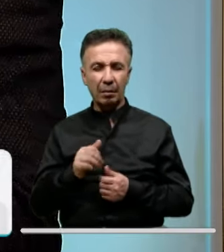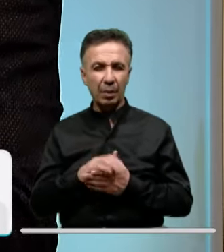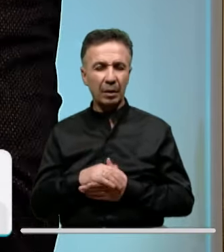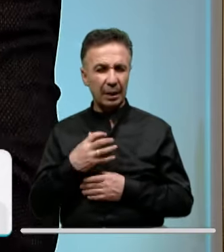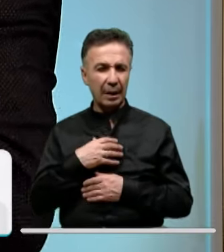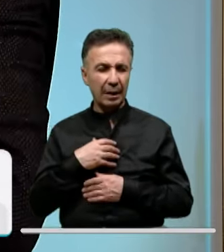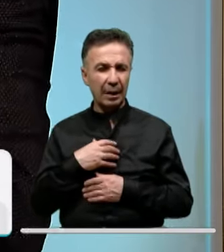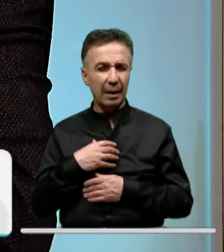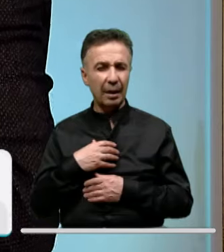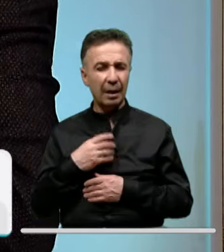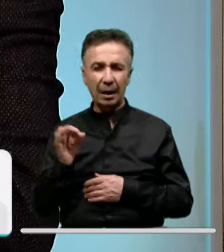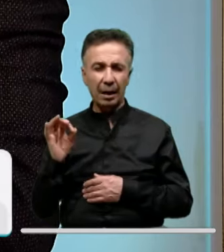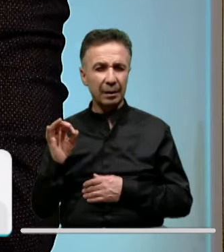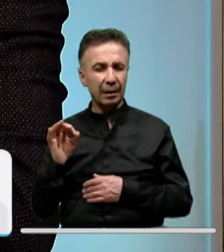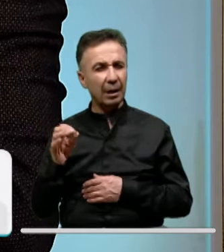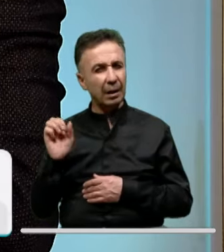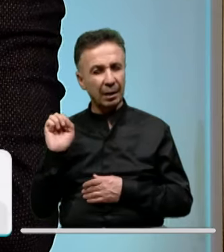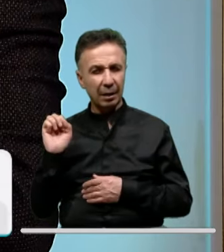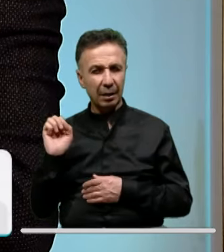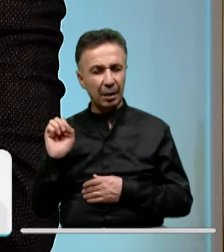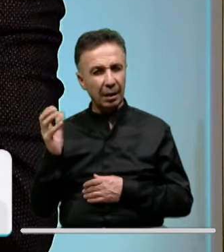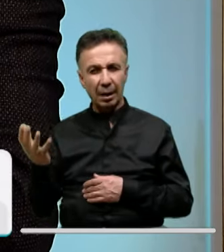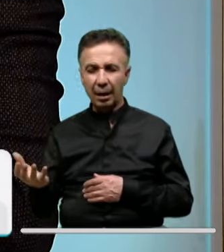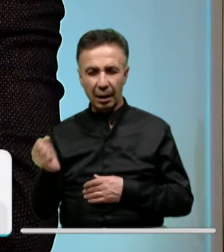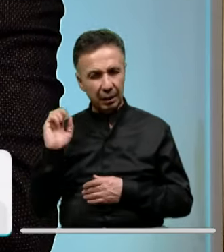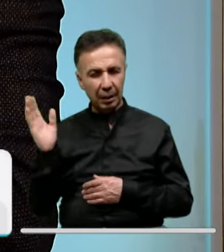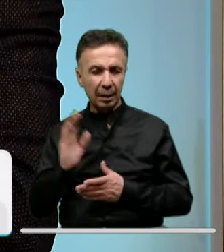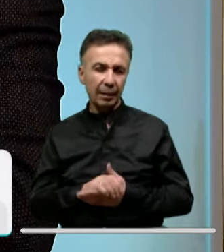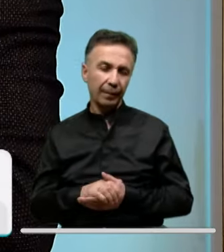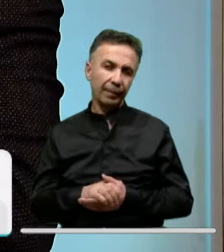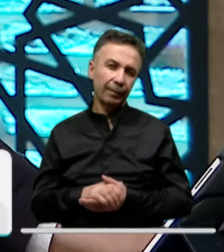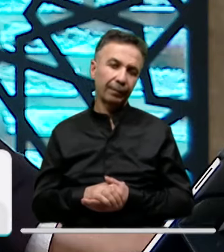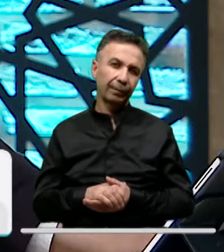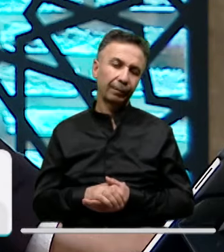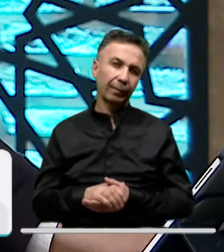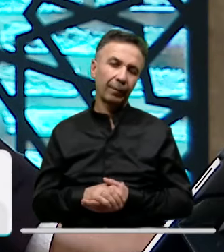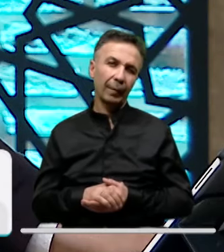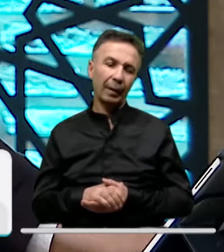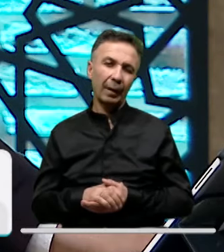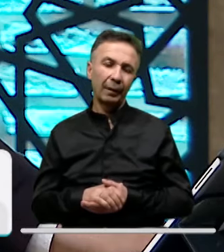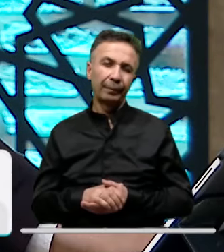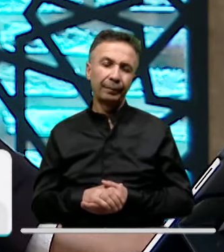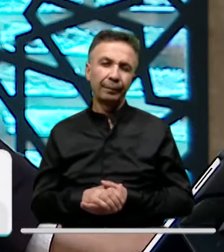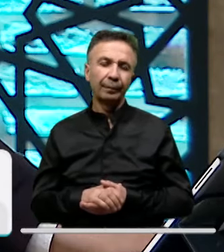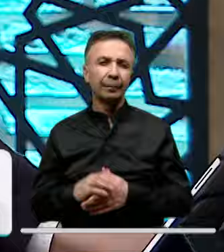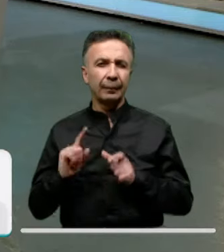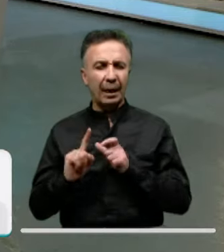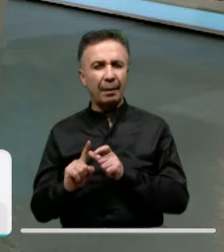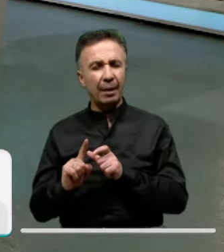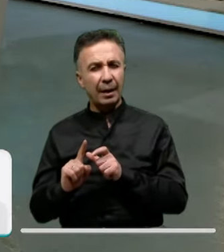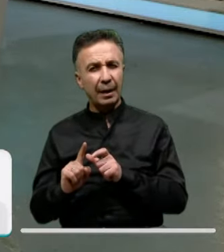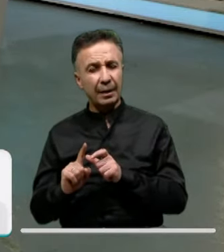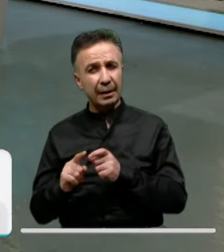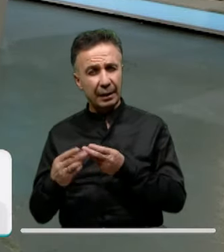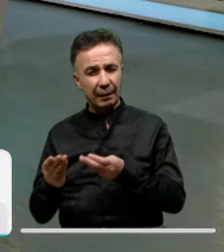da var olan mevcut olanları götürmüştür. Fakat kendine ait değil de ya beyefendinin emanet olarak verdiklerini götürmüştür. Emanet olarak